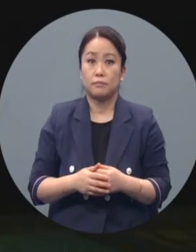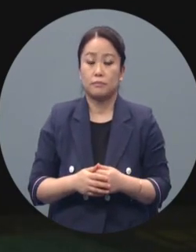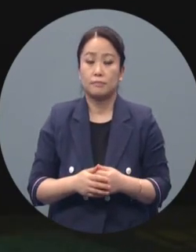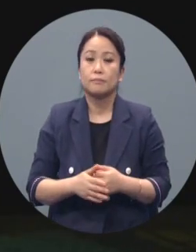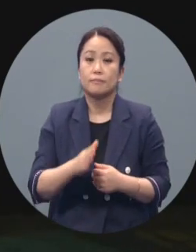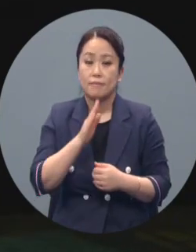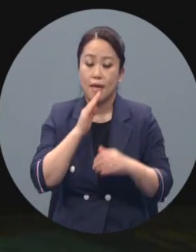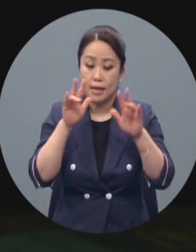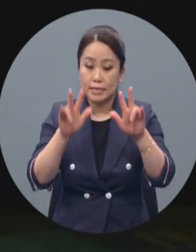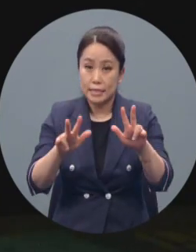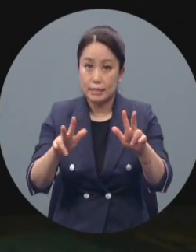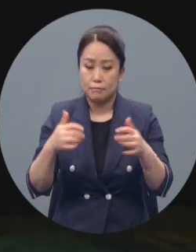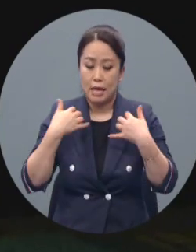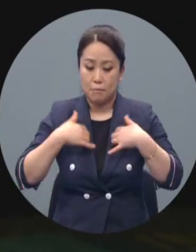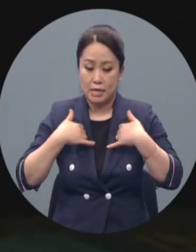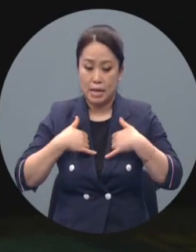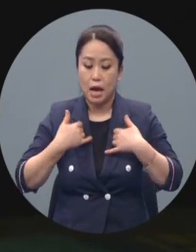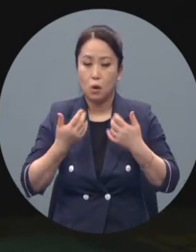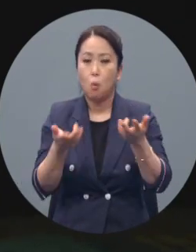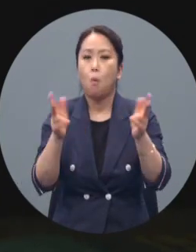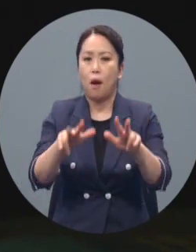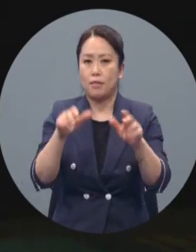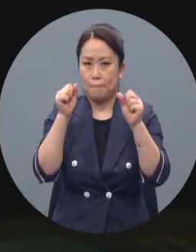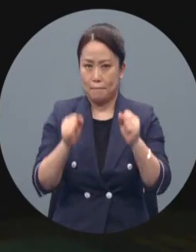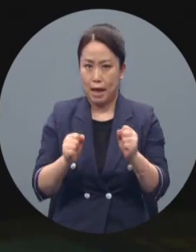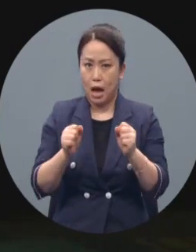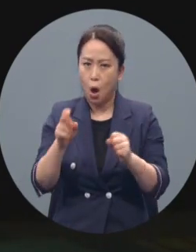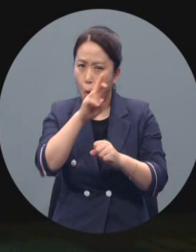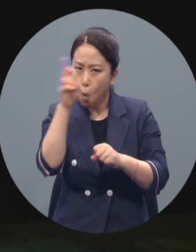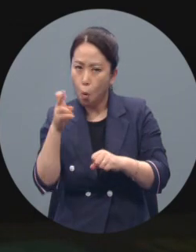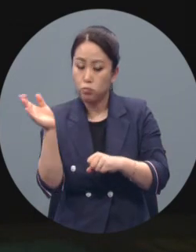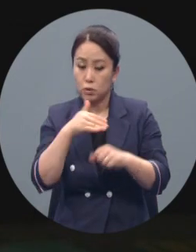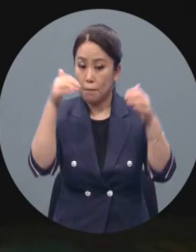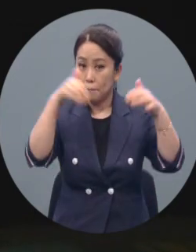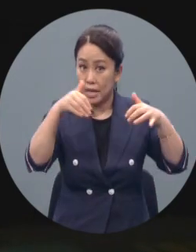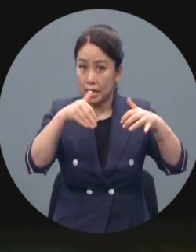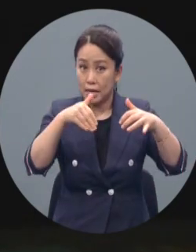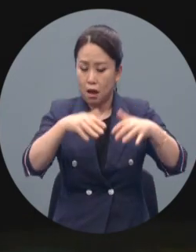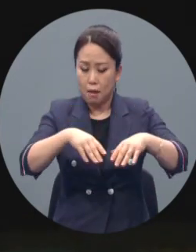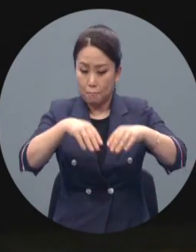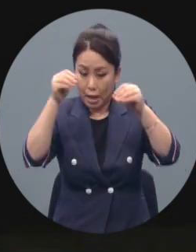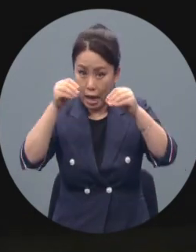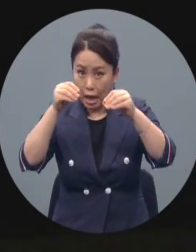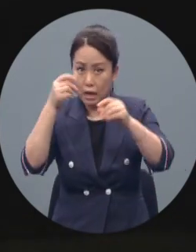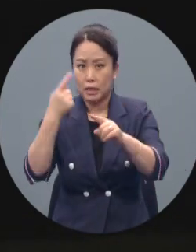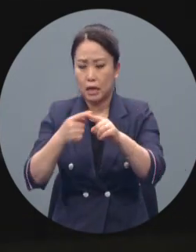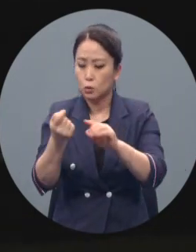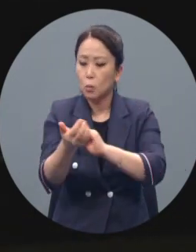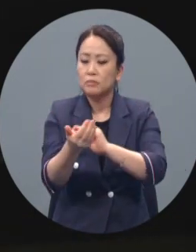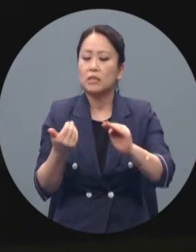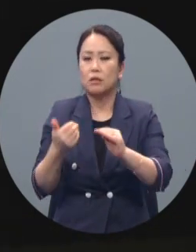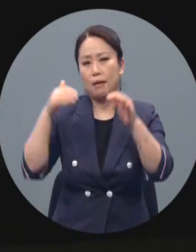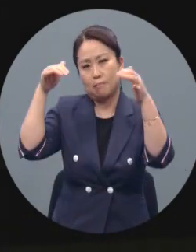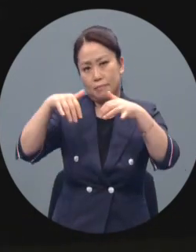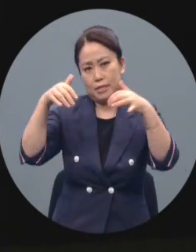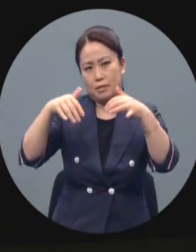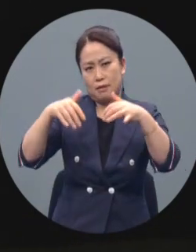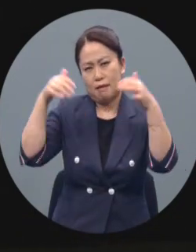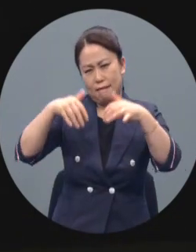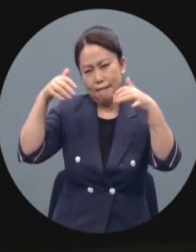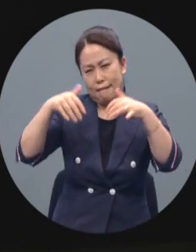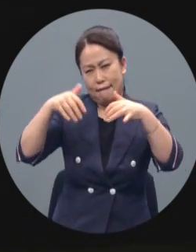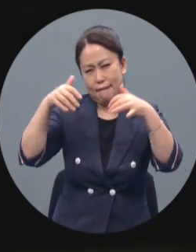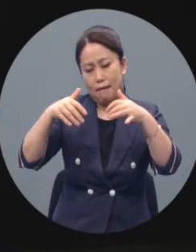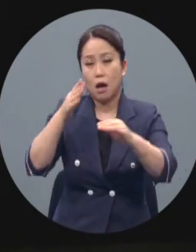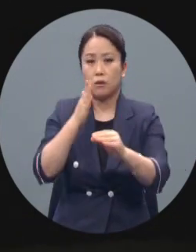네, 저는 현재 수변공원에 나와 있습니다. 오후부터 시작된 비는 한때 소강 상태를 보이다 조금 전부터 다시 거세게